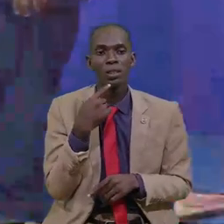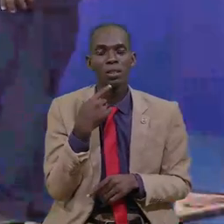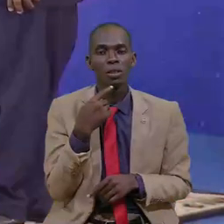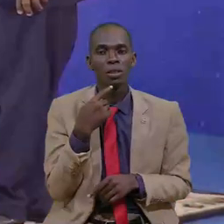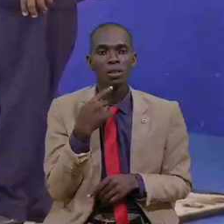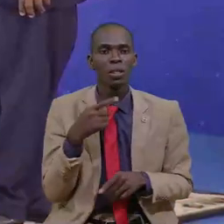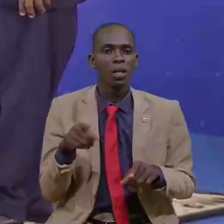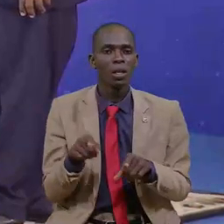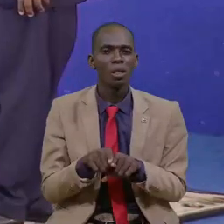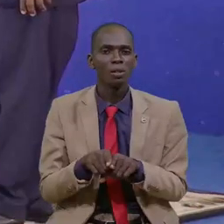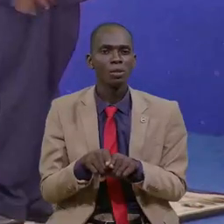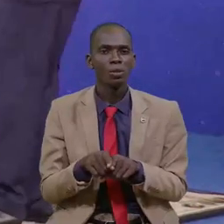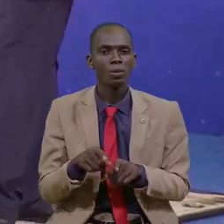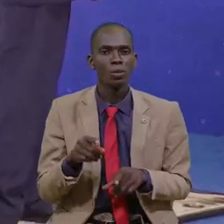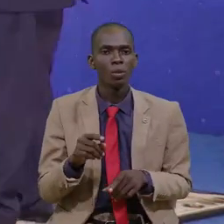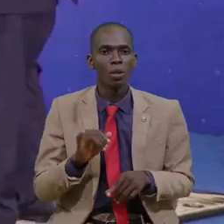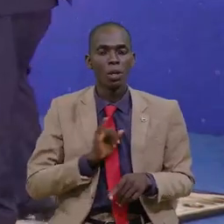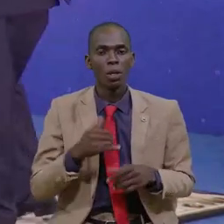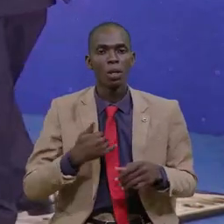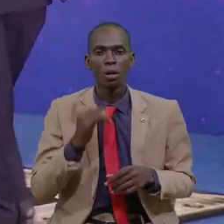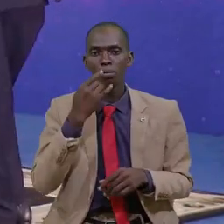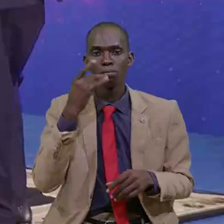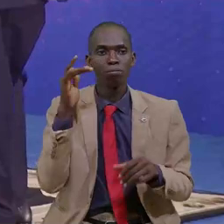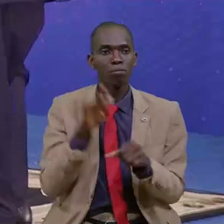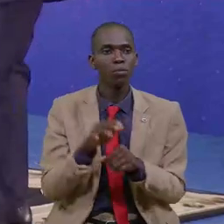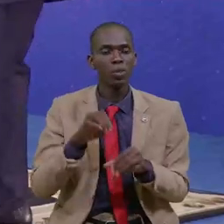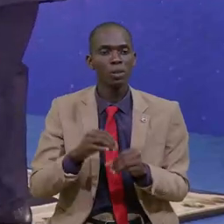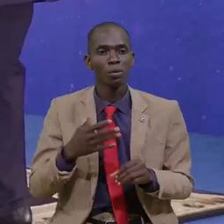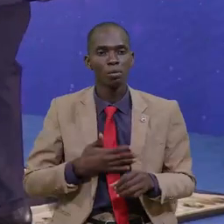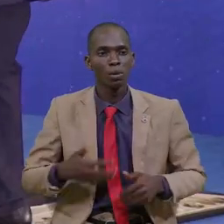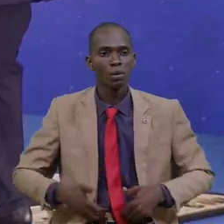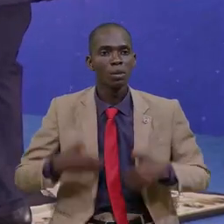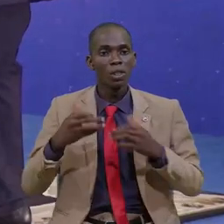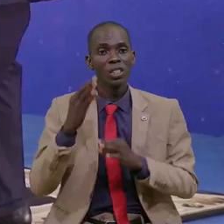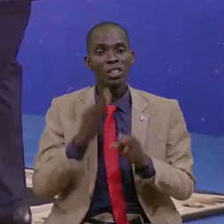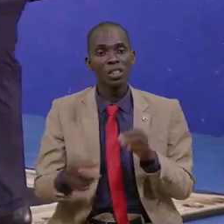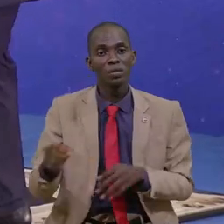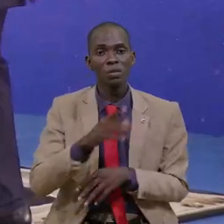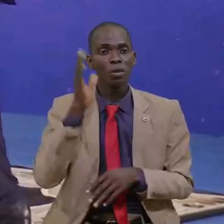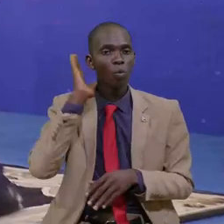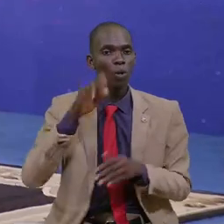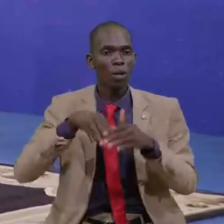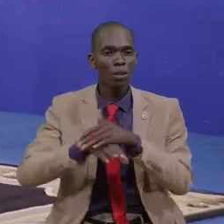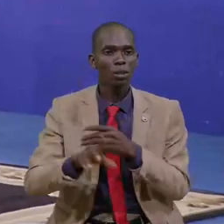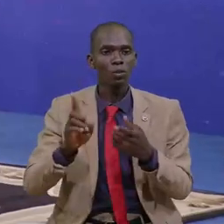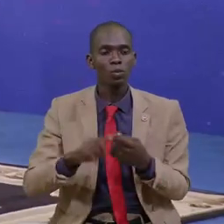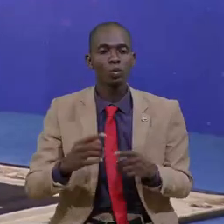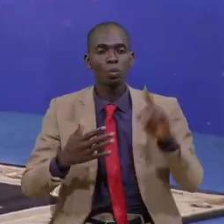jurerai dans ma colère. Ils n'entreront pas dans mon repos. Il dit